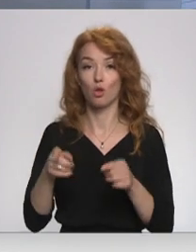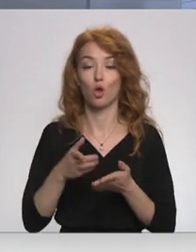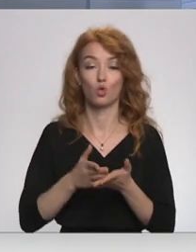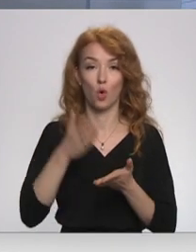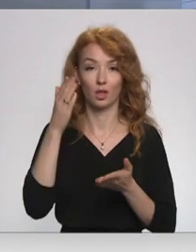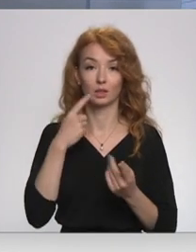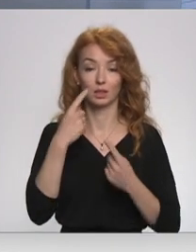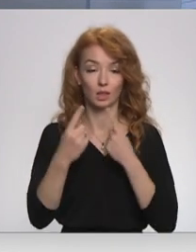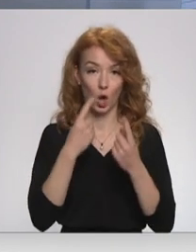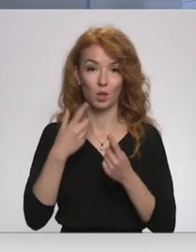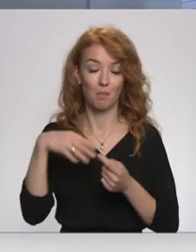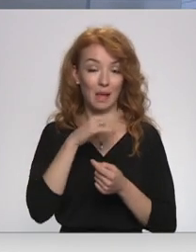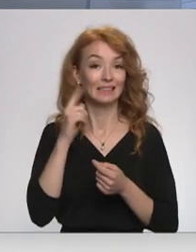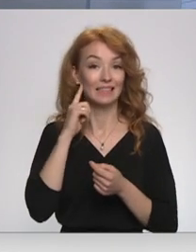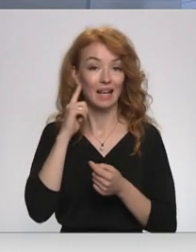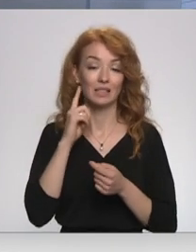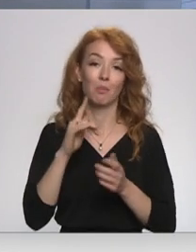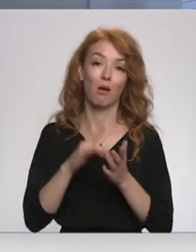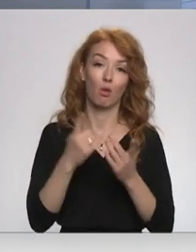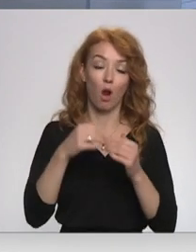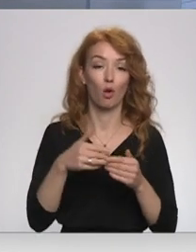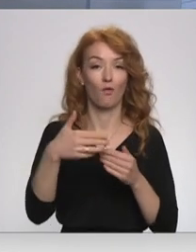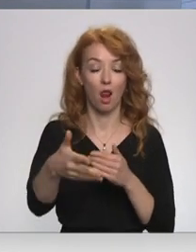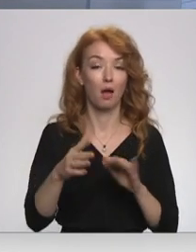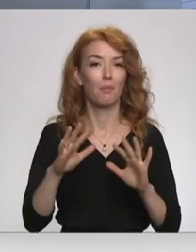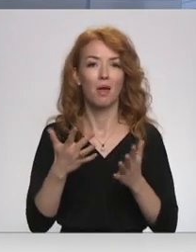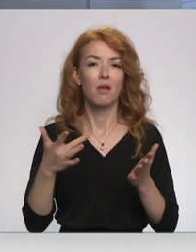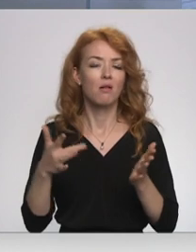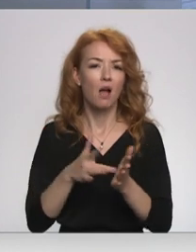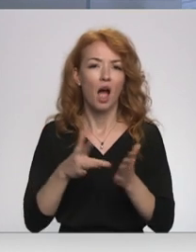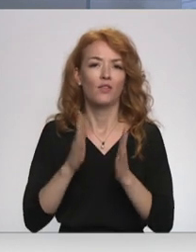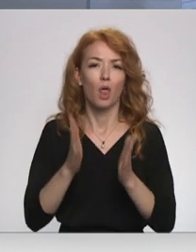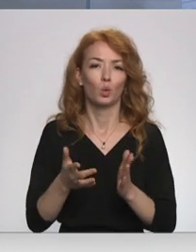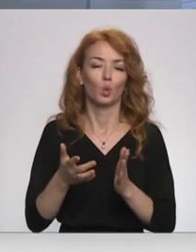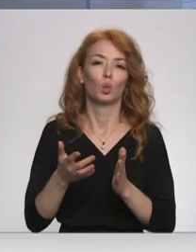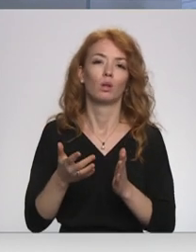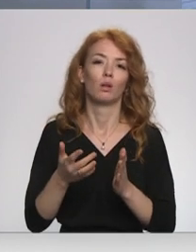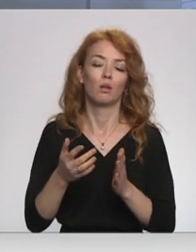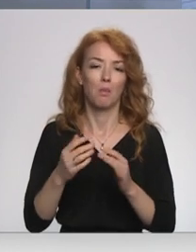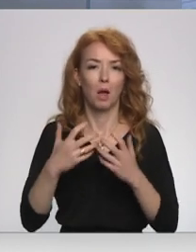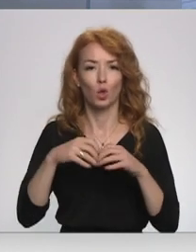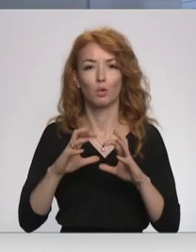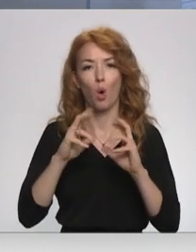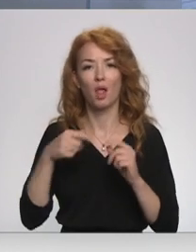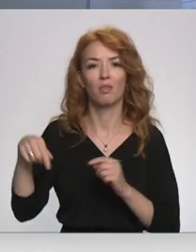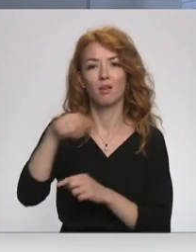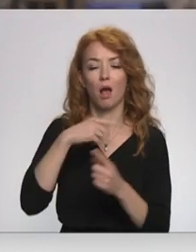dienās sarunām noteikti mēs dzirdēsim vēl pēc kāda laika, bet kāds varētu būt atskaņas pasaules politikā pēc